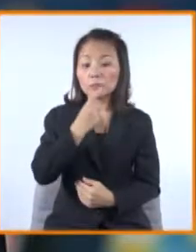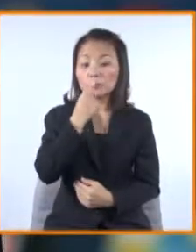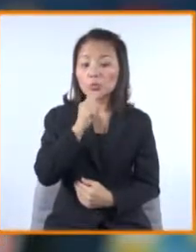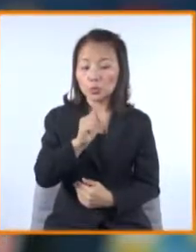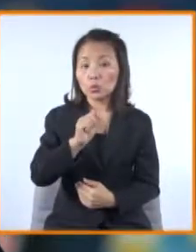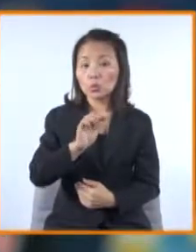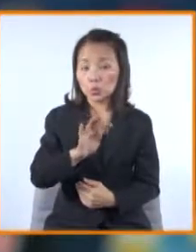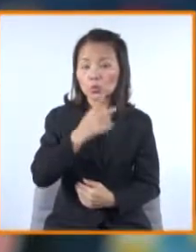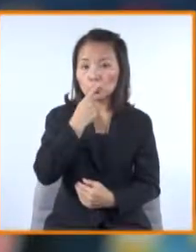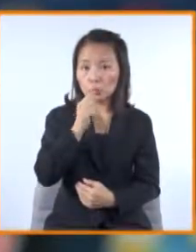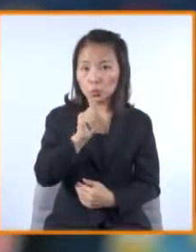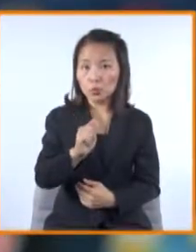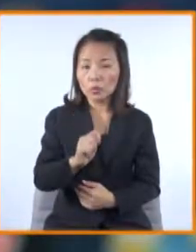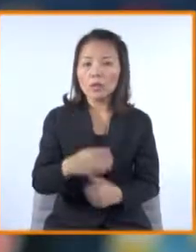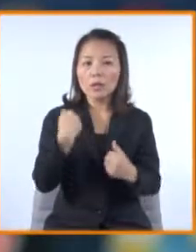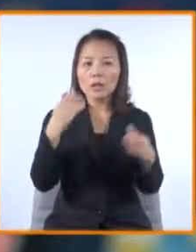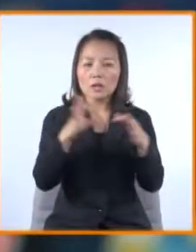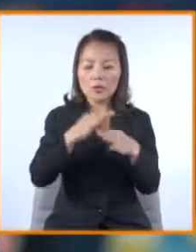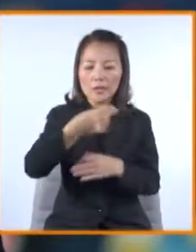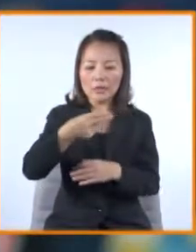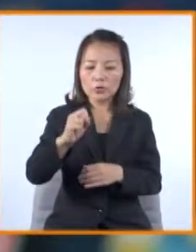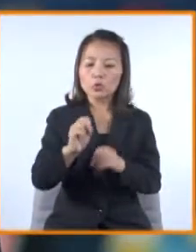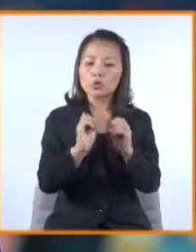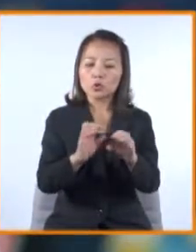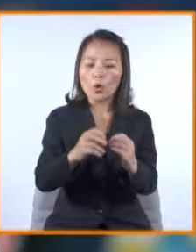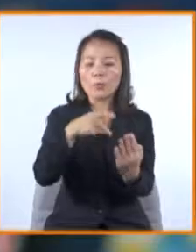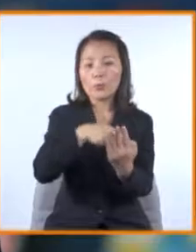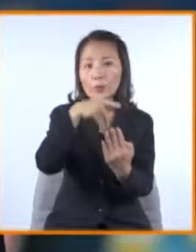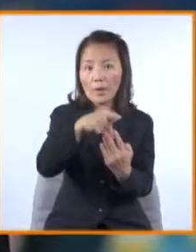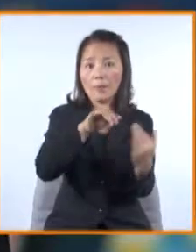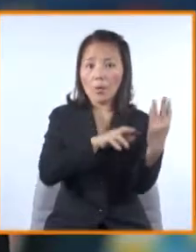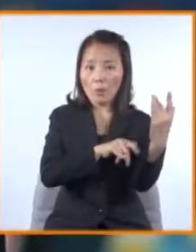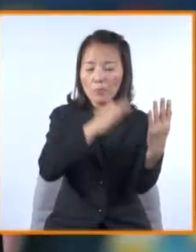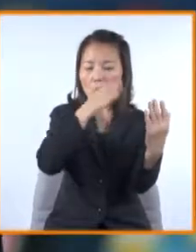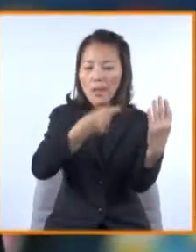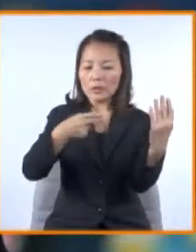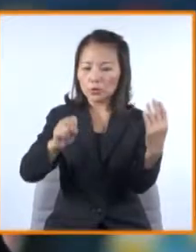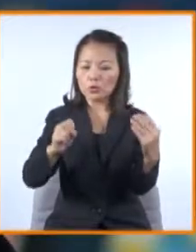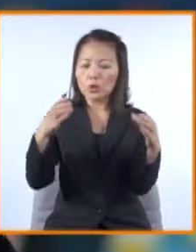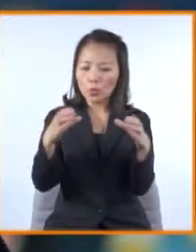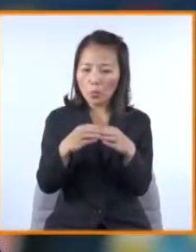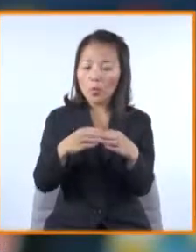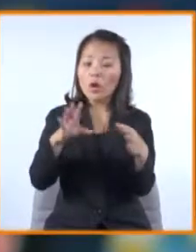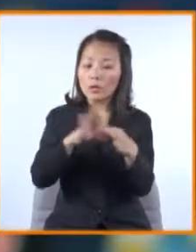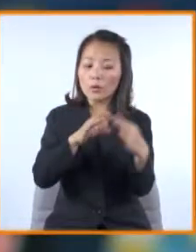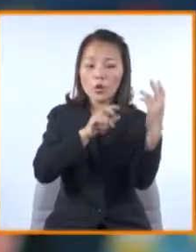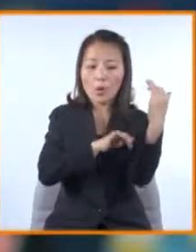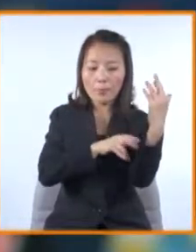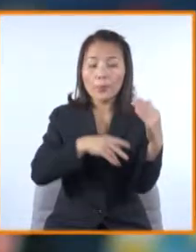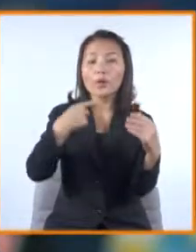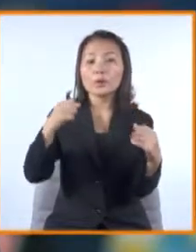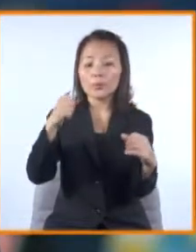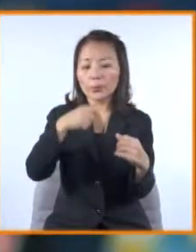Live ในส่วนของเรื่อง Creative Learning Innovation ต้องบอกว่าเป็นการผลิตหลักสูตรในกลุ่มสาระไม่ว่าจะเป็นในส่วนของคอมพิวเตอร์ดนต